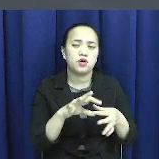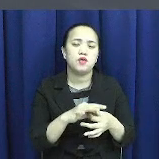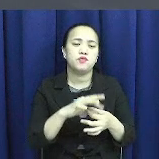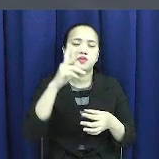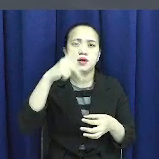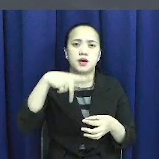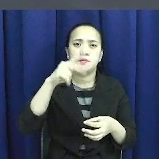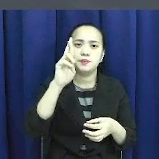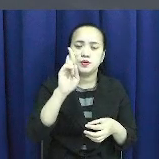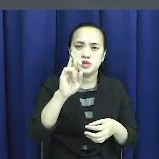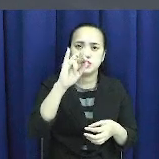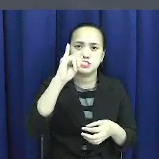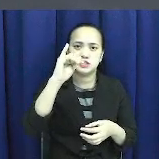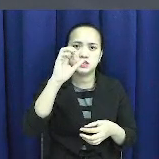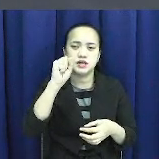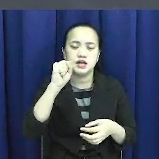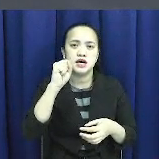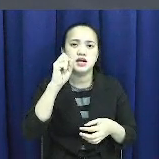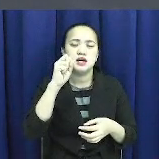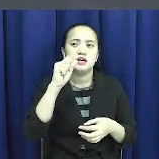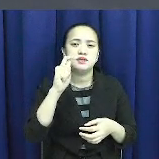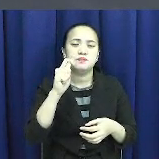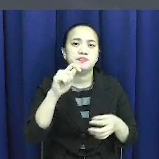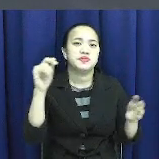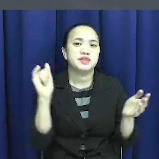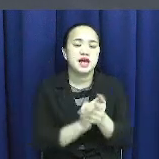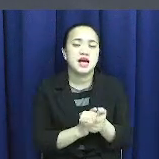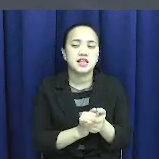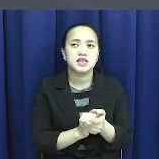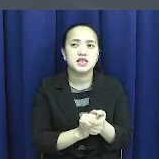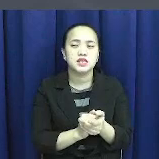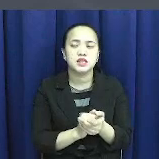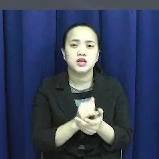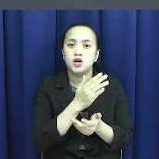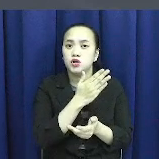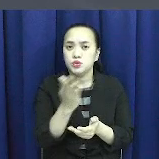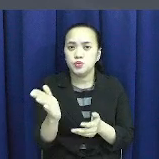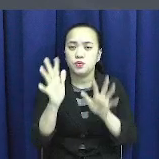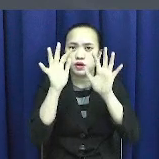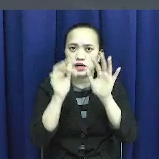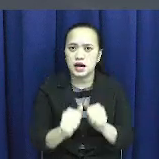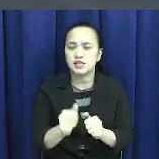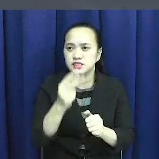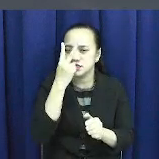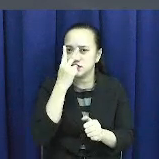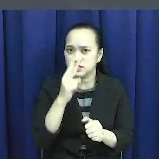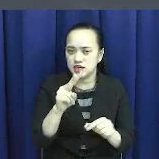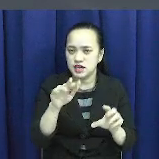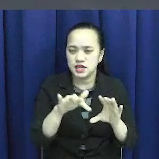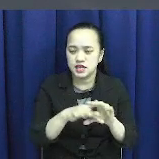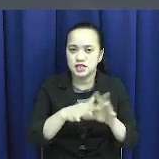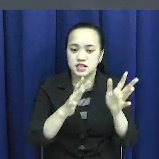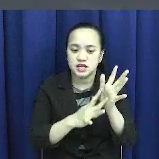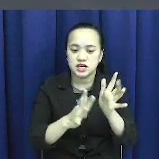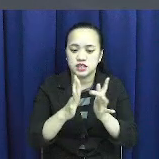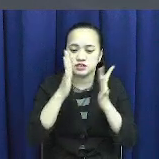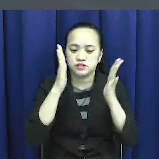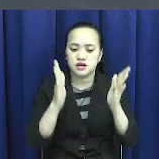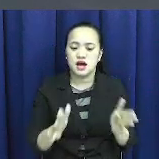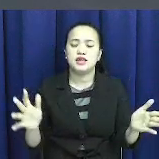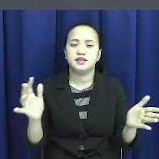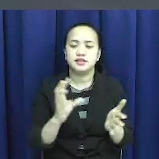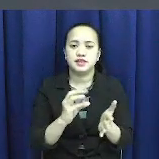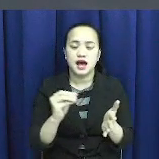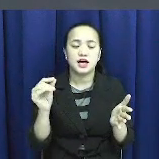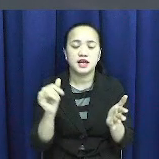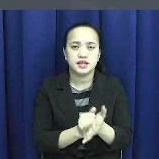Napansin nyo ba? Lahat yan ay nasa mga Kristiyano at yan ay pribilehiyo ng bawat anak ng Diyos.